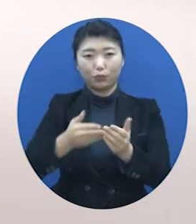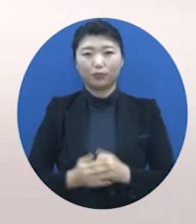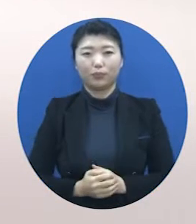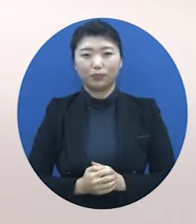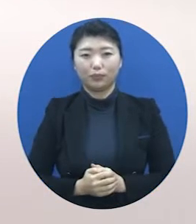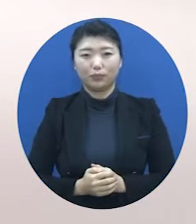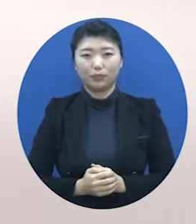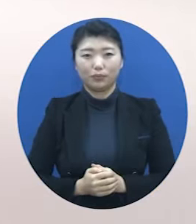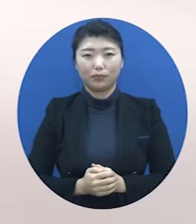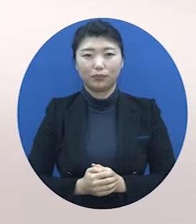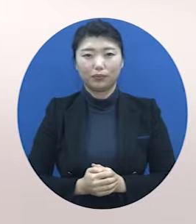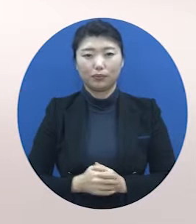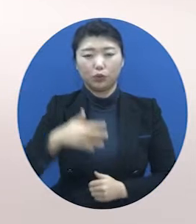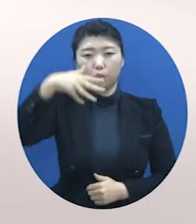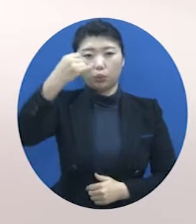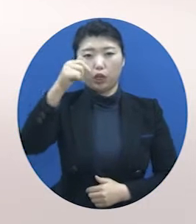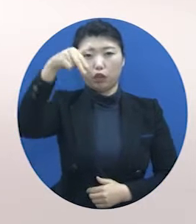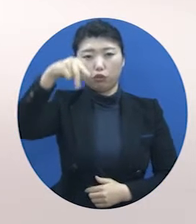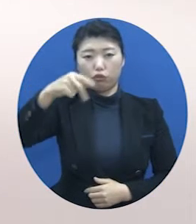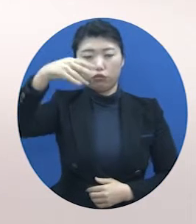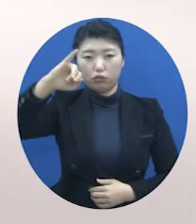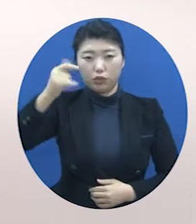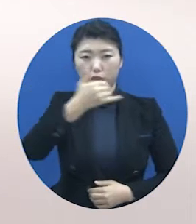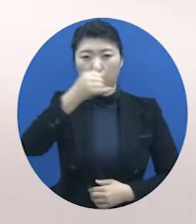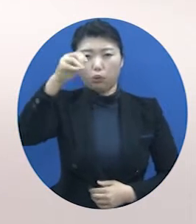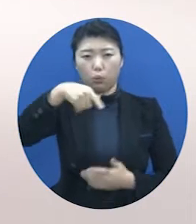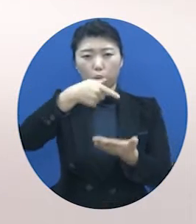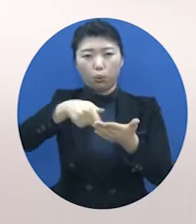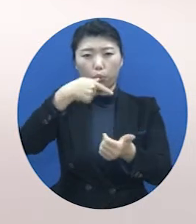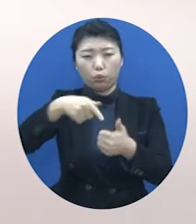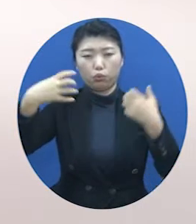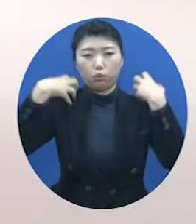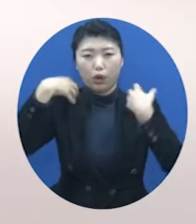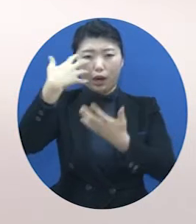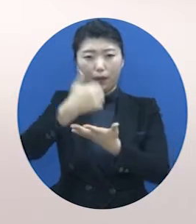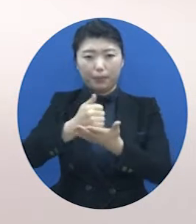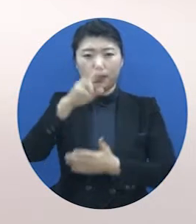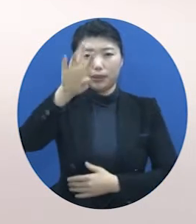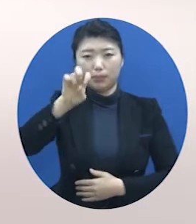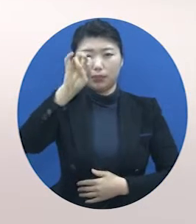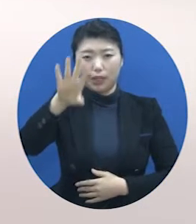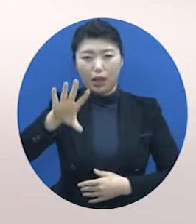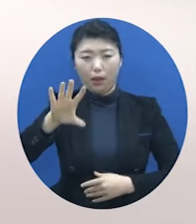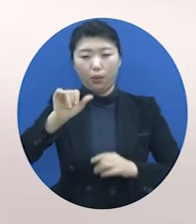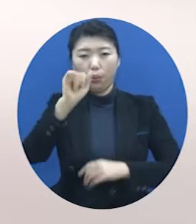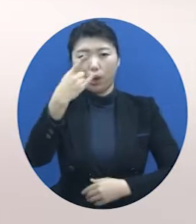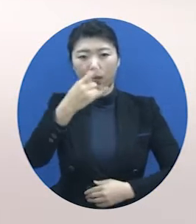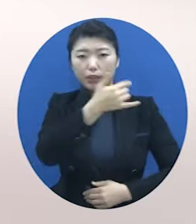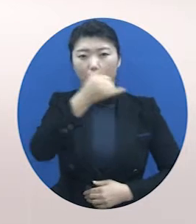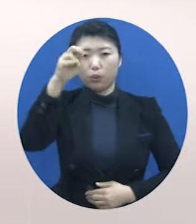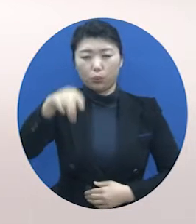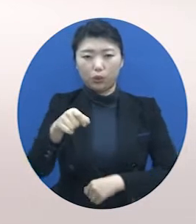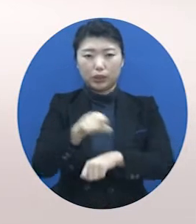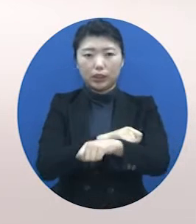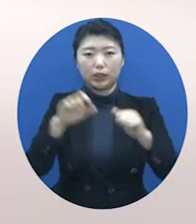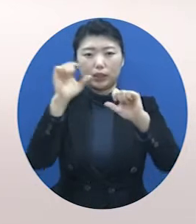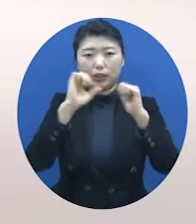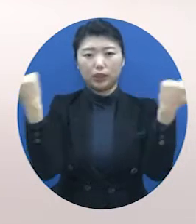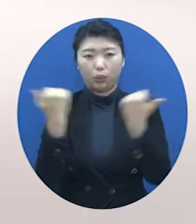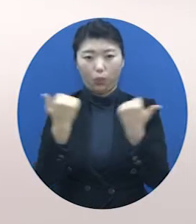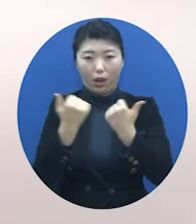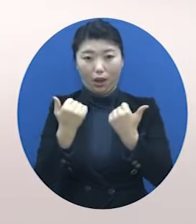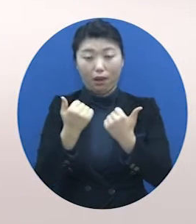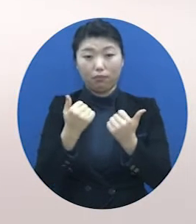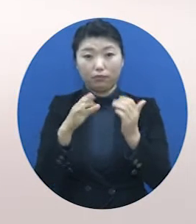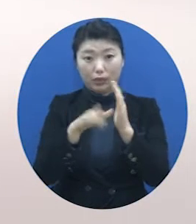김설입니다. 최규진 세종시 교육감은 지난 20일 제24회 세종특별자치시의회